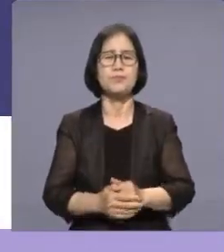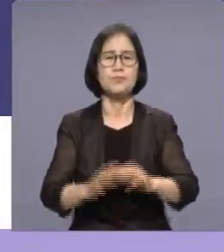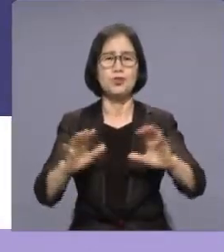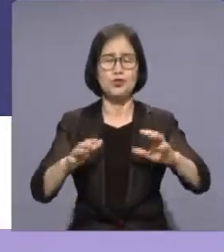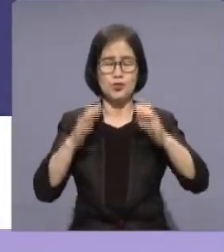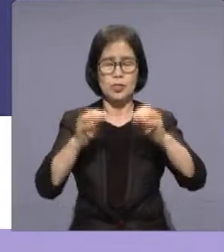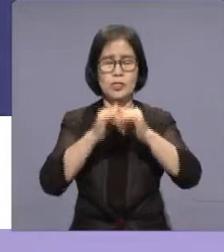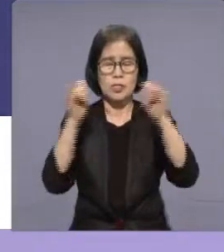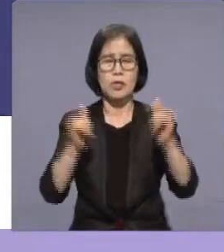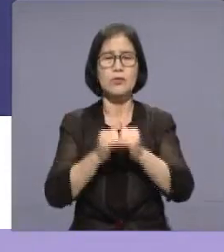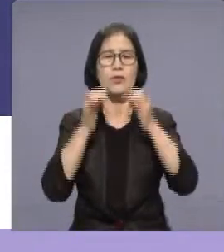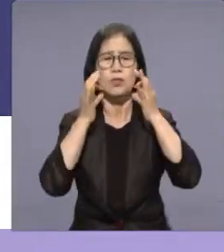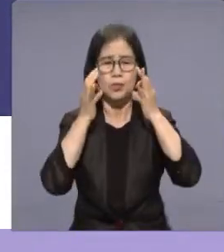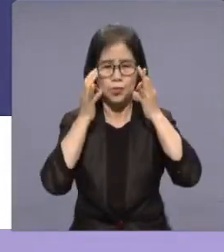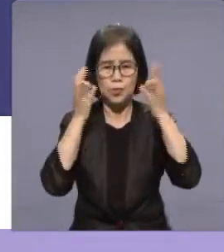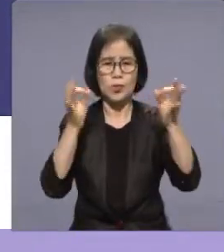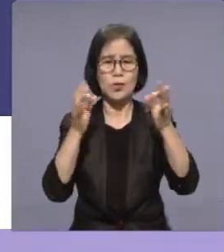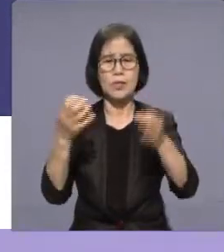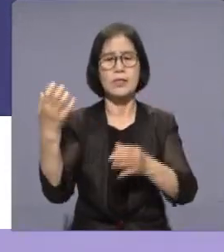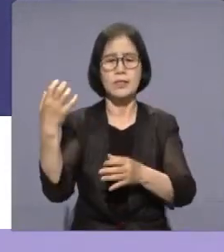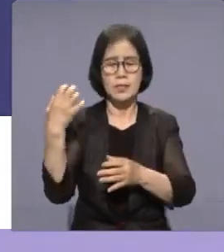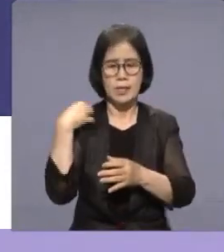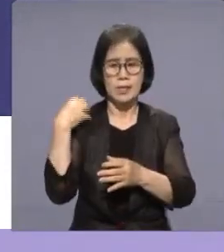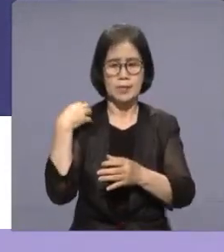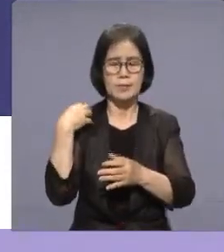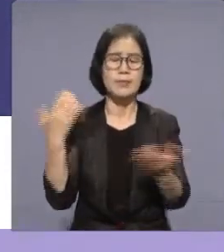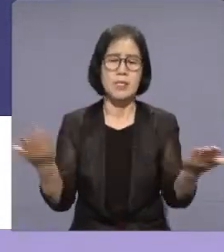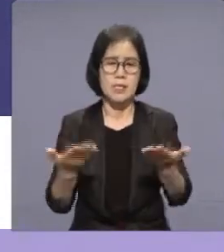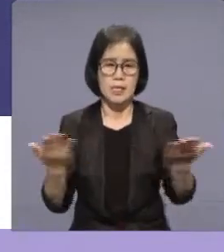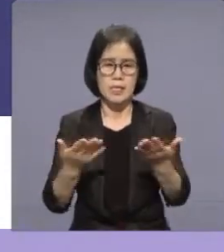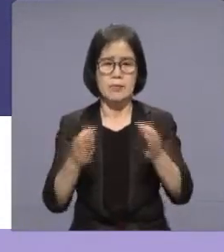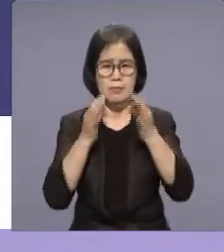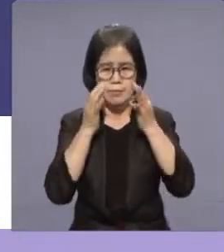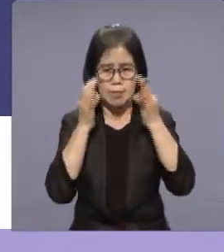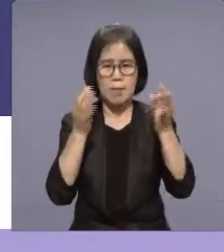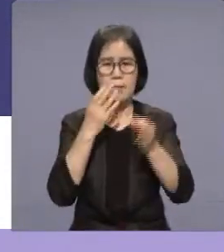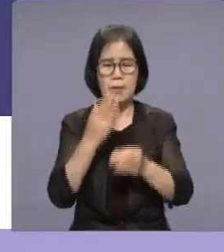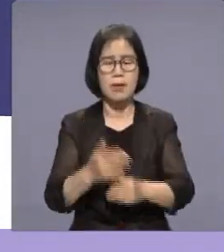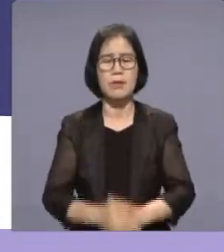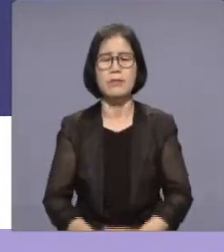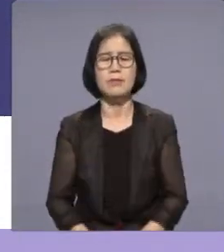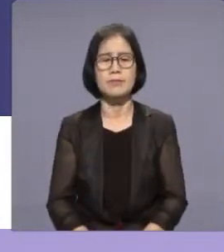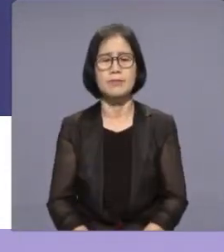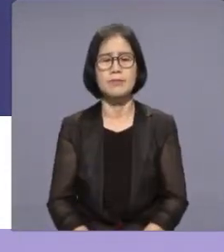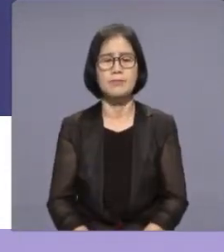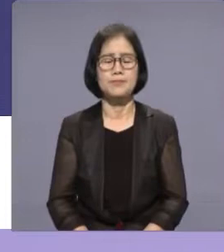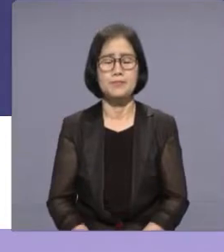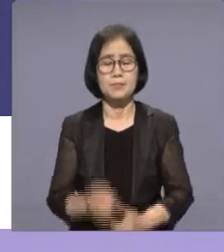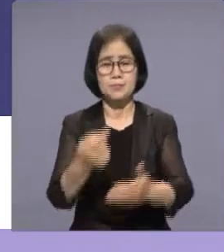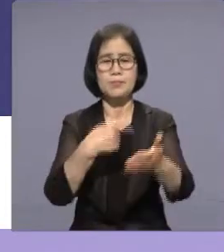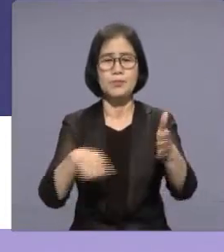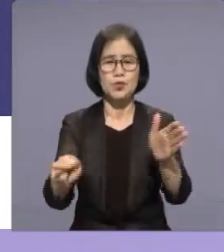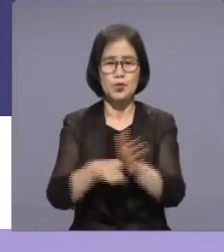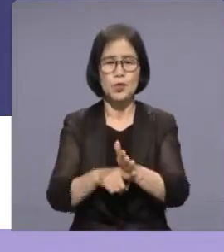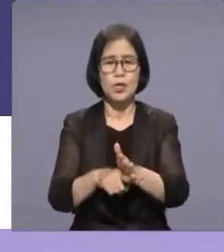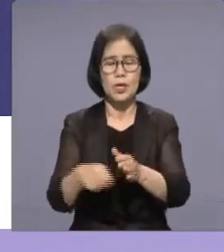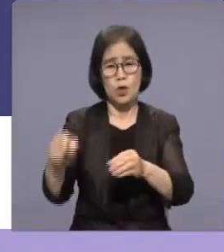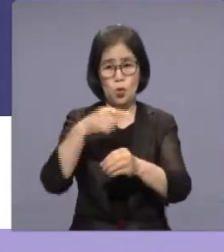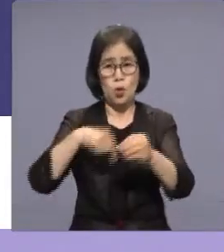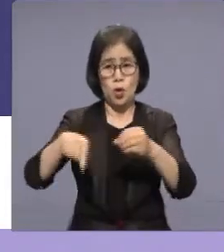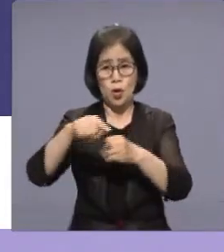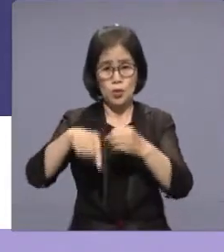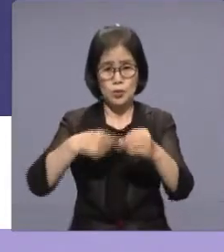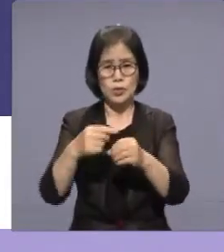국제사회의 노력에 그 책임과 역할을 다할 것입니다. 이를 위해